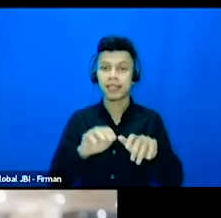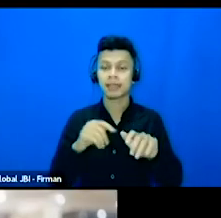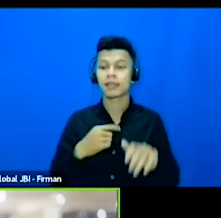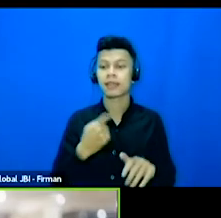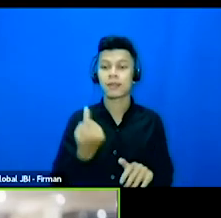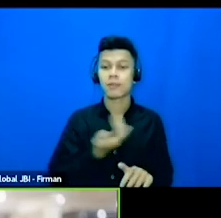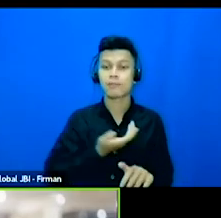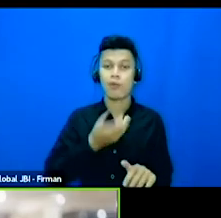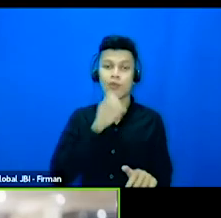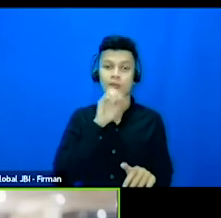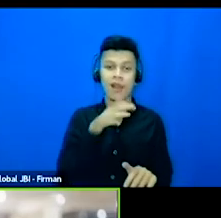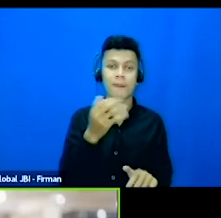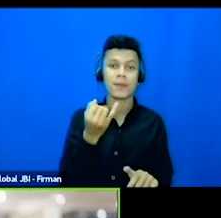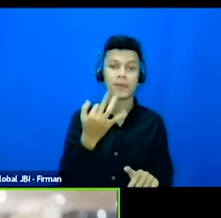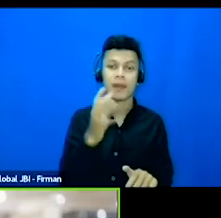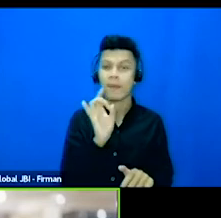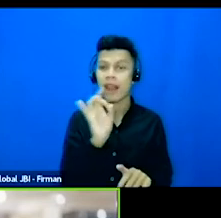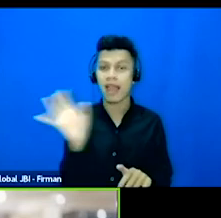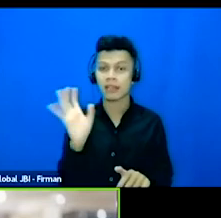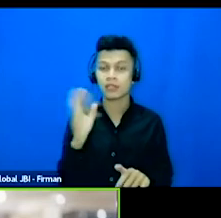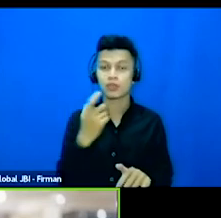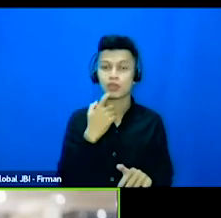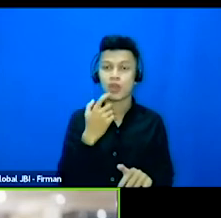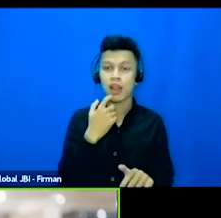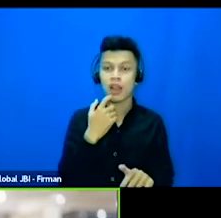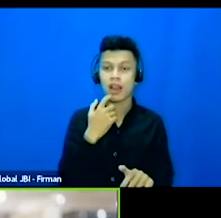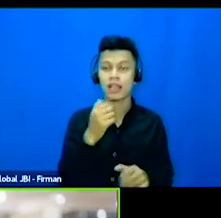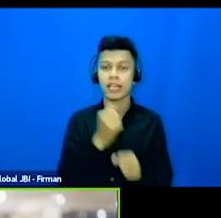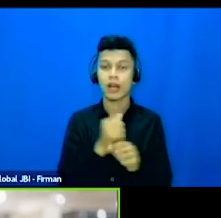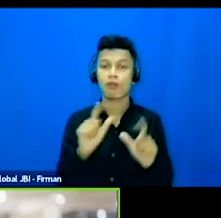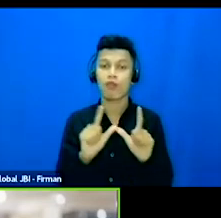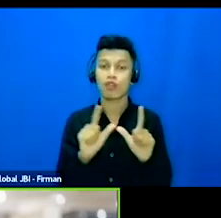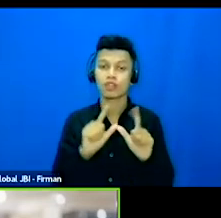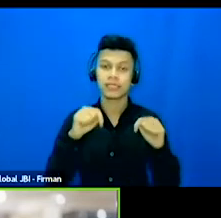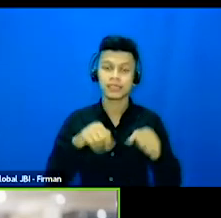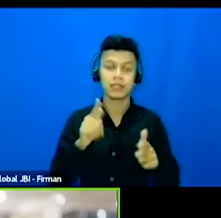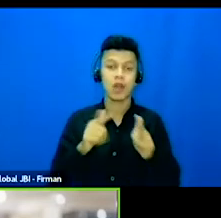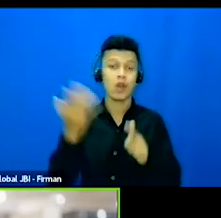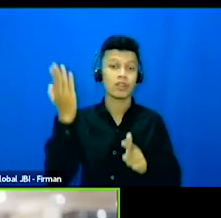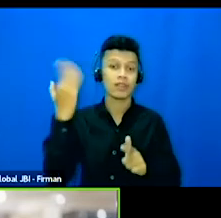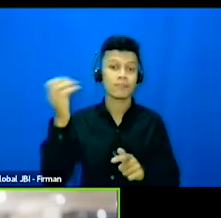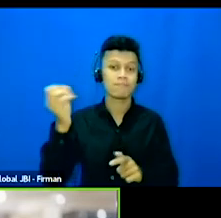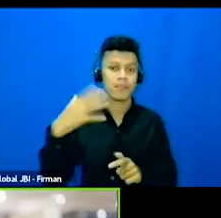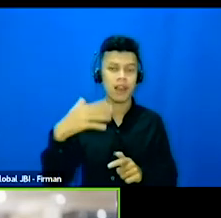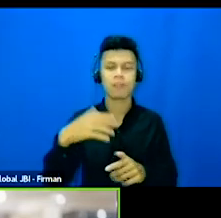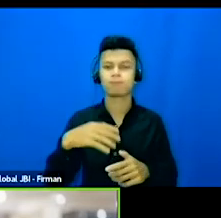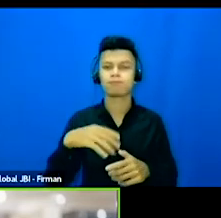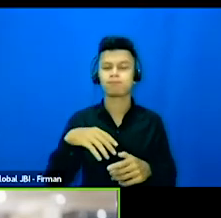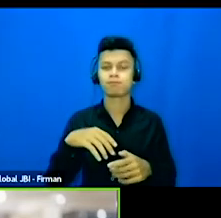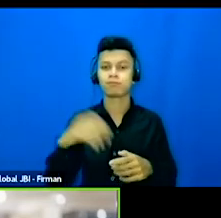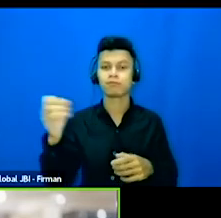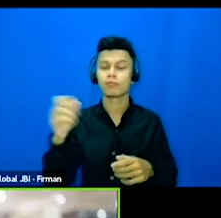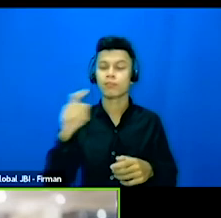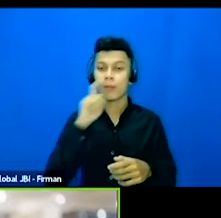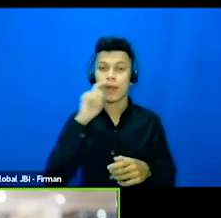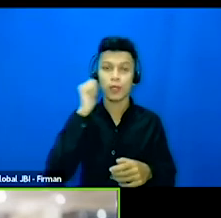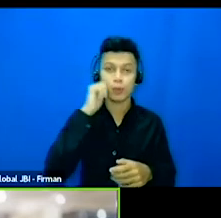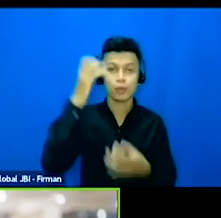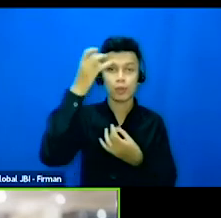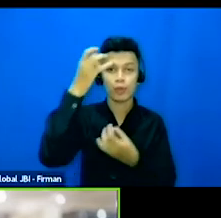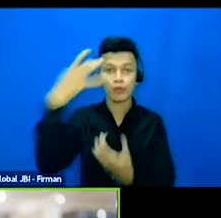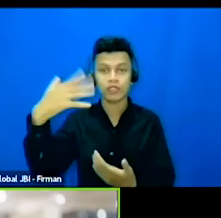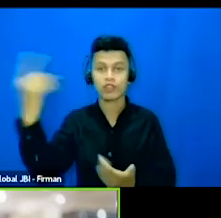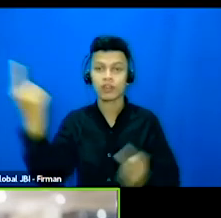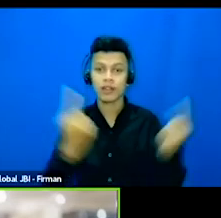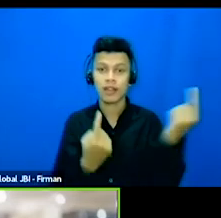menyampaikan beberapa hal lainnya terkait demo sing ini jadi kalau tadi sudah disampaikan oleh para penanggap bapak ibu dan profesor yang